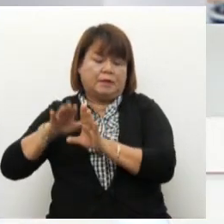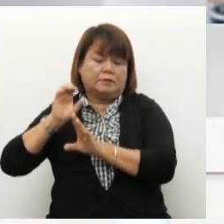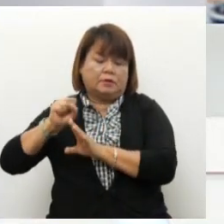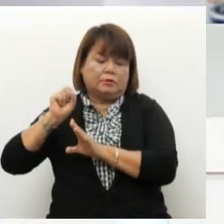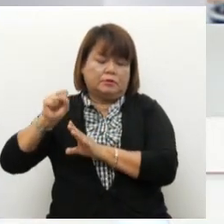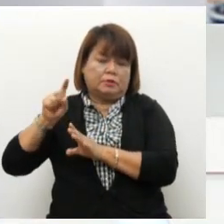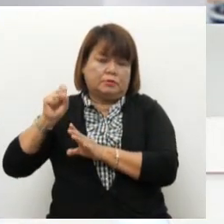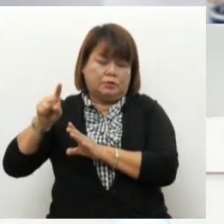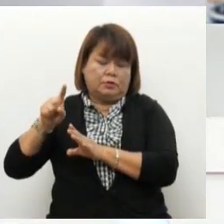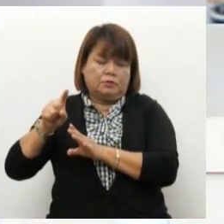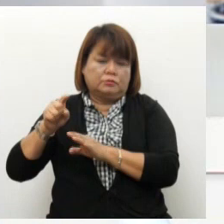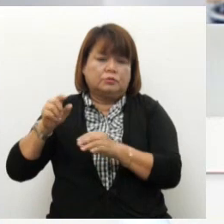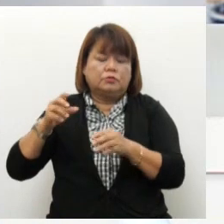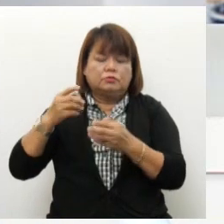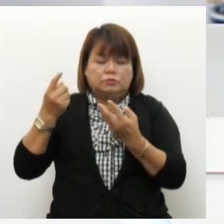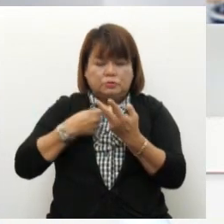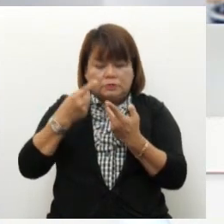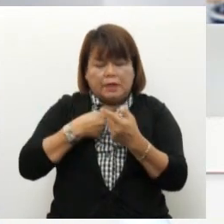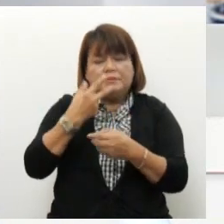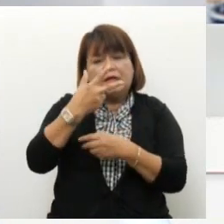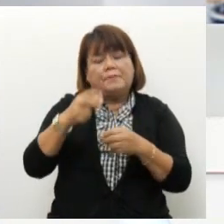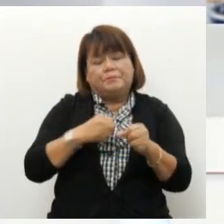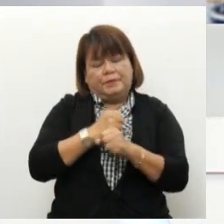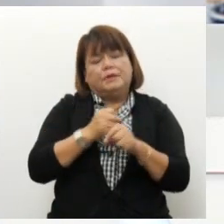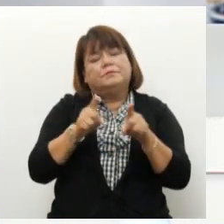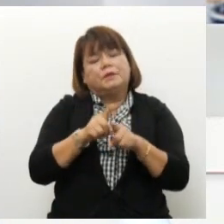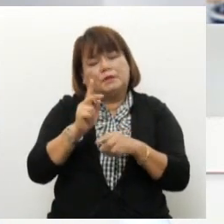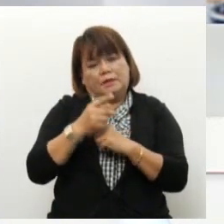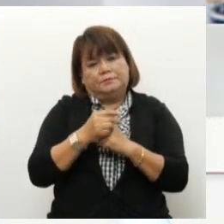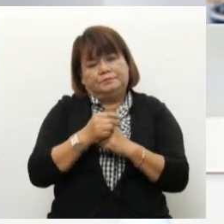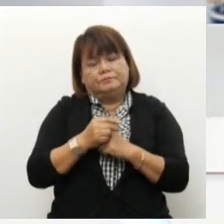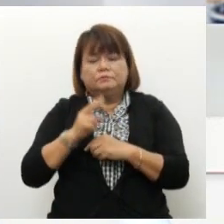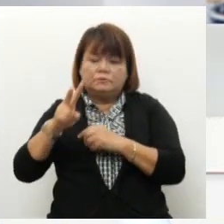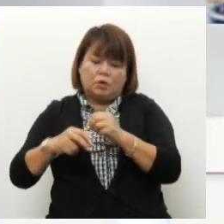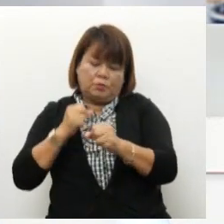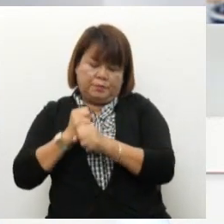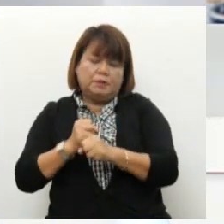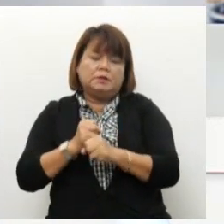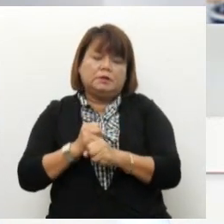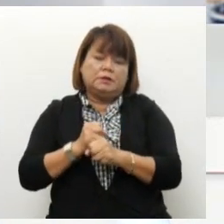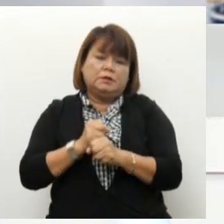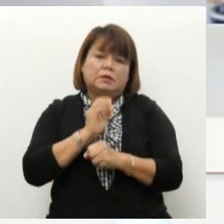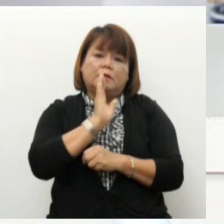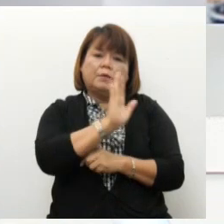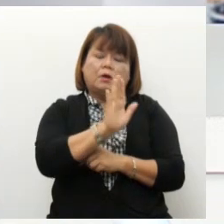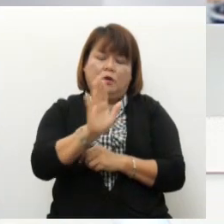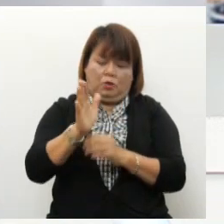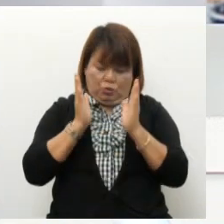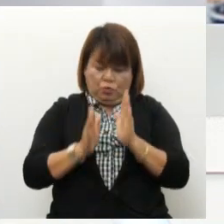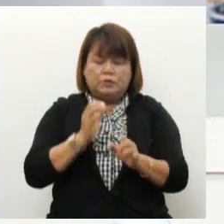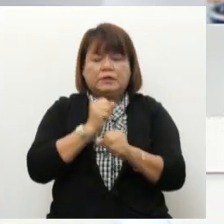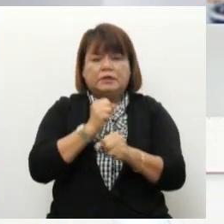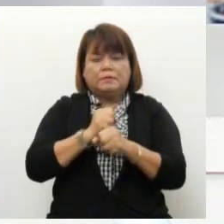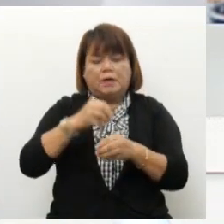ก็ต้องนับ3ปีเช่นเดียวกันนะครับเพราะฉะนั้น2ปีจะยกเว้นเฉพาะบุคลากรที่ปฏิบัติงาน